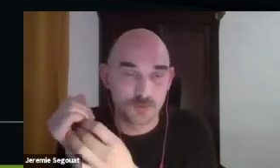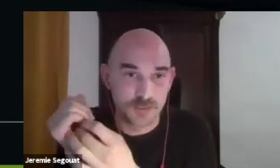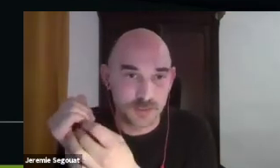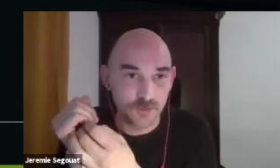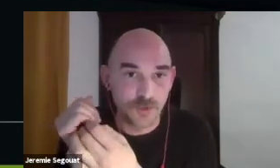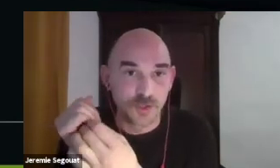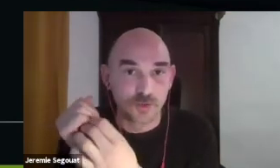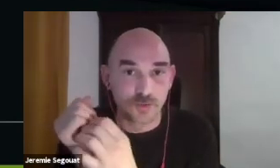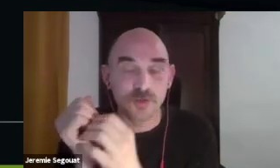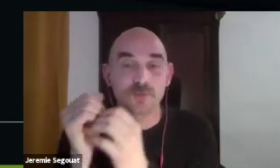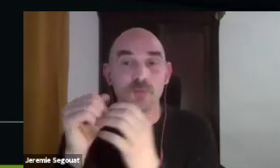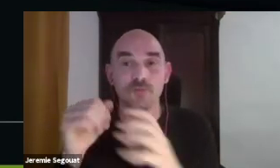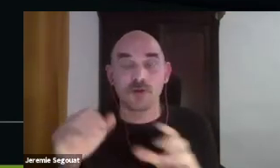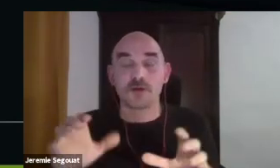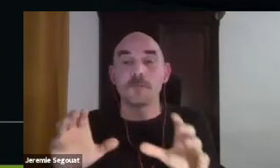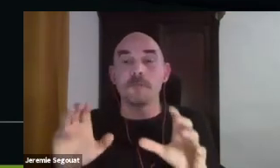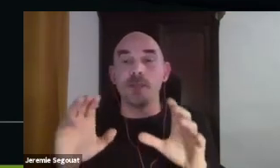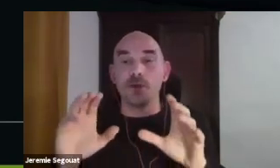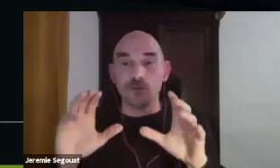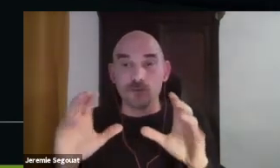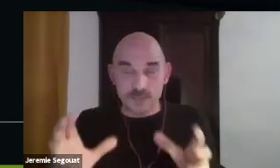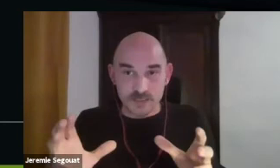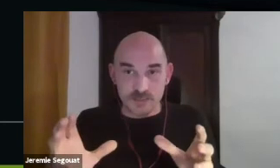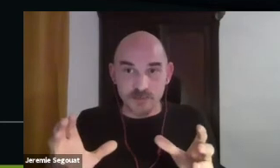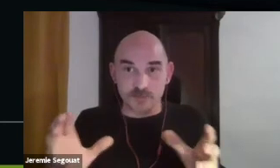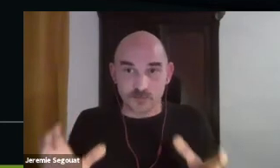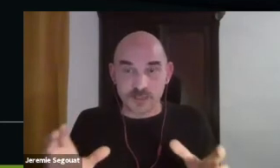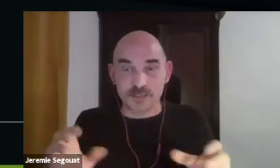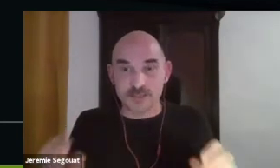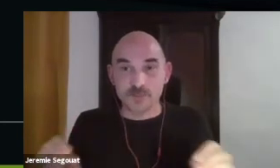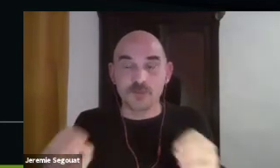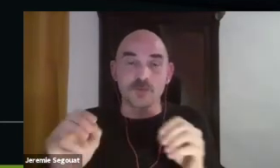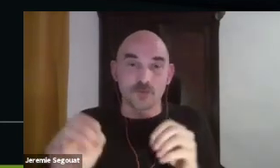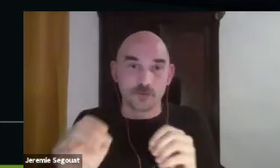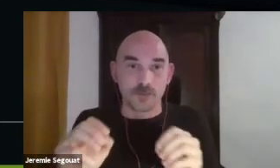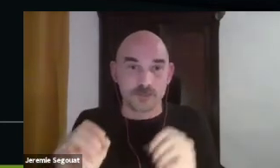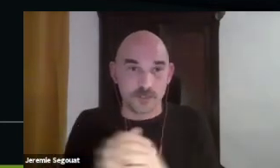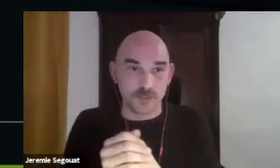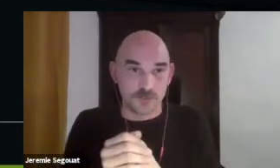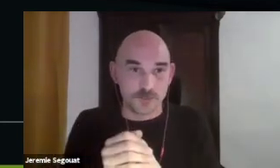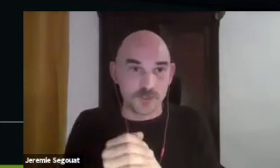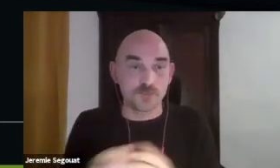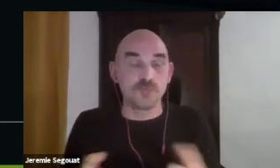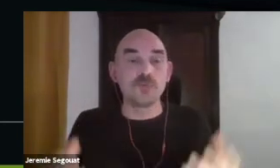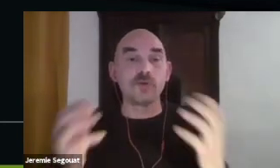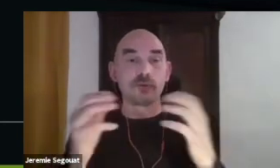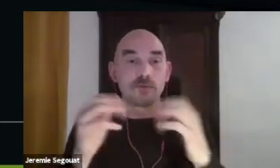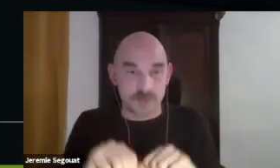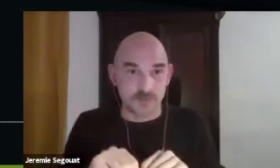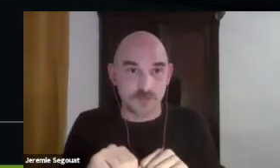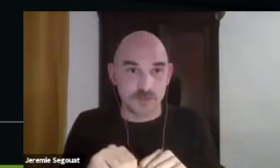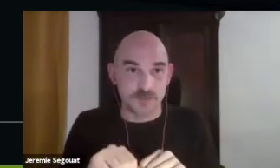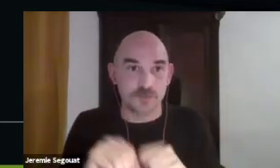images précédentes qu'en fait on va pouvoir utiliser en fait les éléments que l'autre personne a mis dans l'espace pour